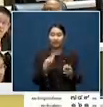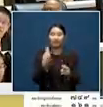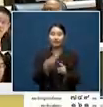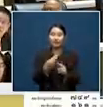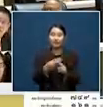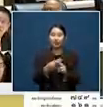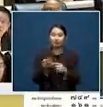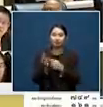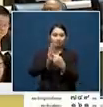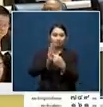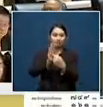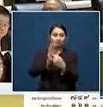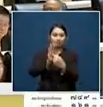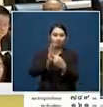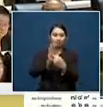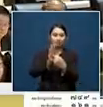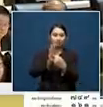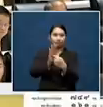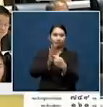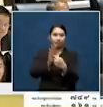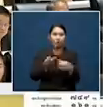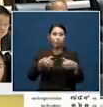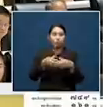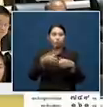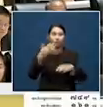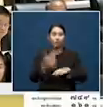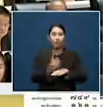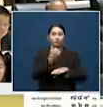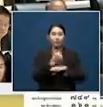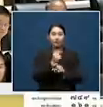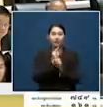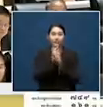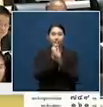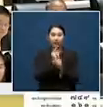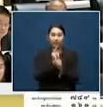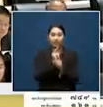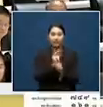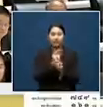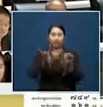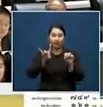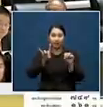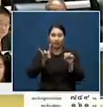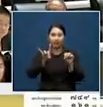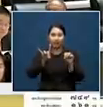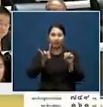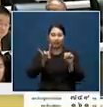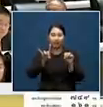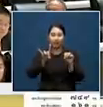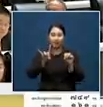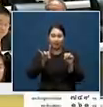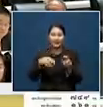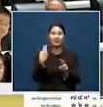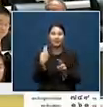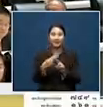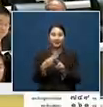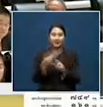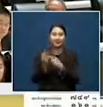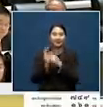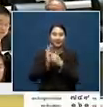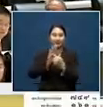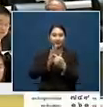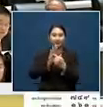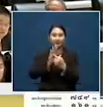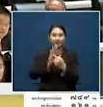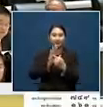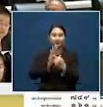นอบ้างแล้วก็ไปไม่สุดทางเพราะสวยังไม่ให้อีกนะได้คะแนนเสียงสวไม่ถึงกึ่งหนึ่ง